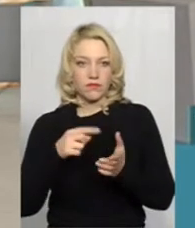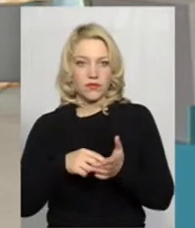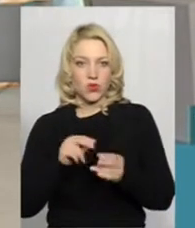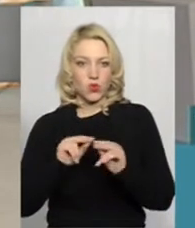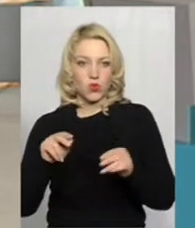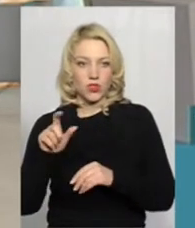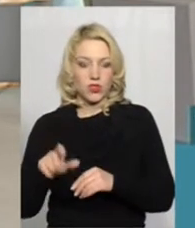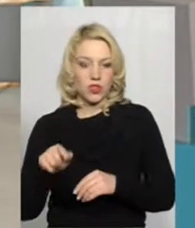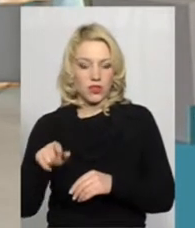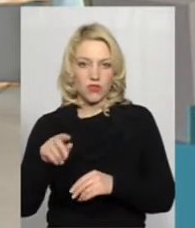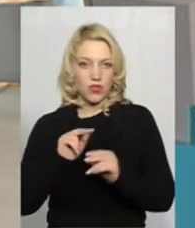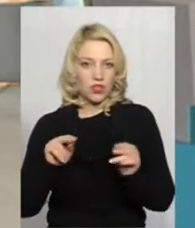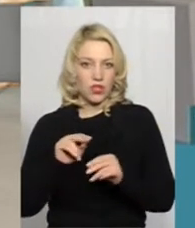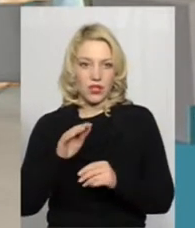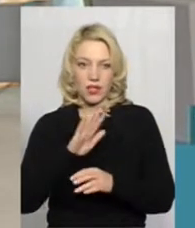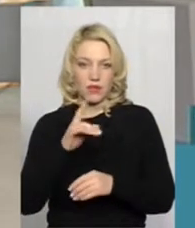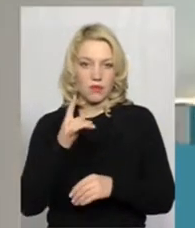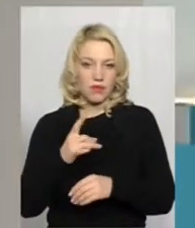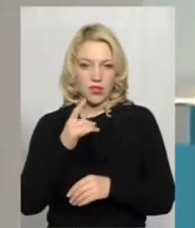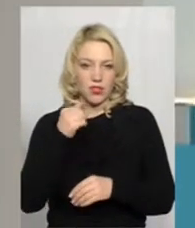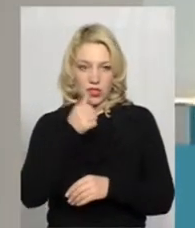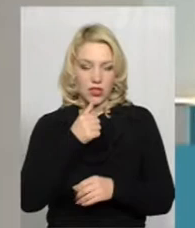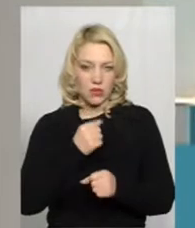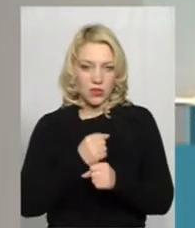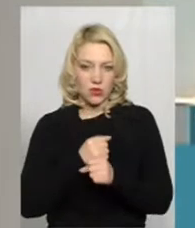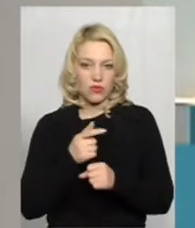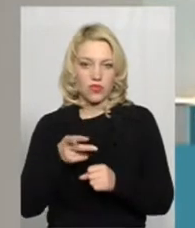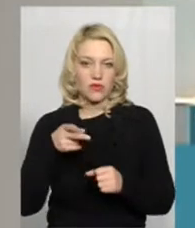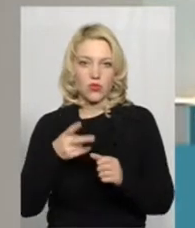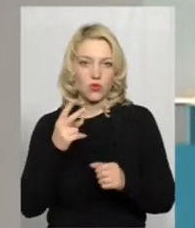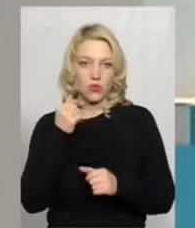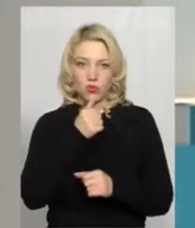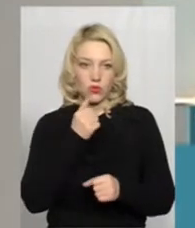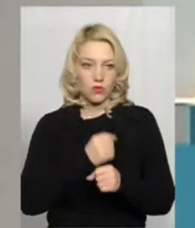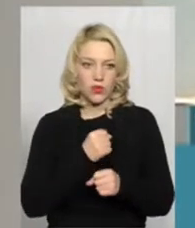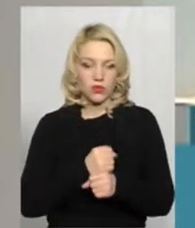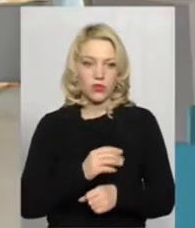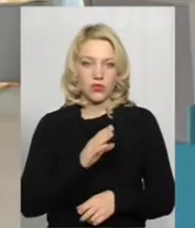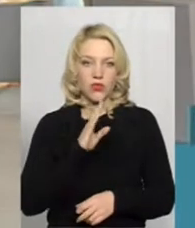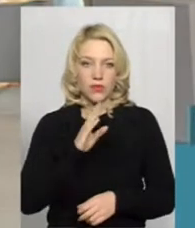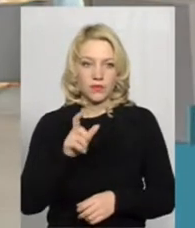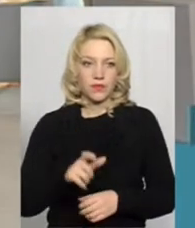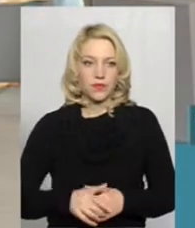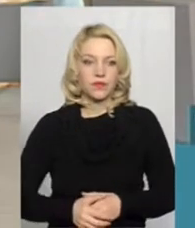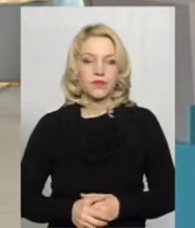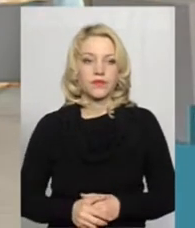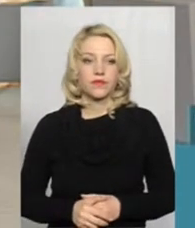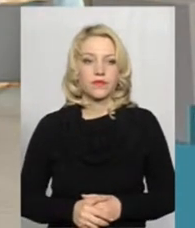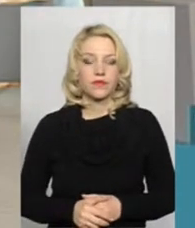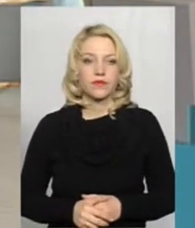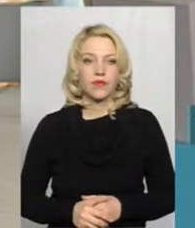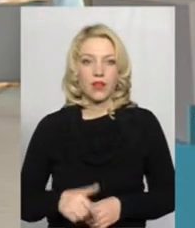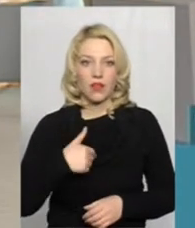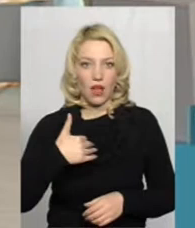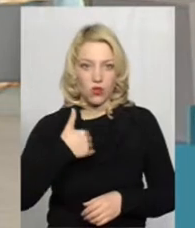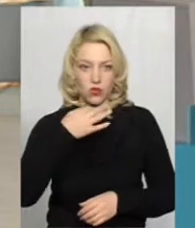вона не перший рік працює, вона, здається, з 2002 року, так, працює та вчителька. Так, якщо вам дякую.